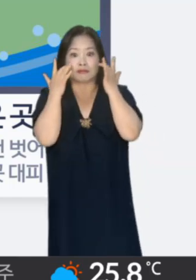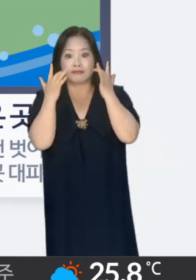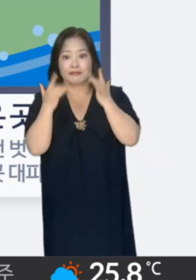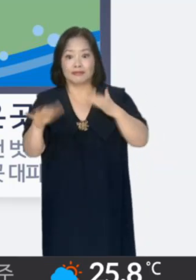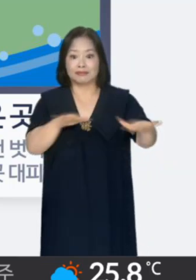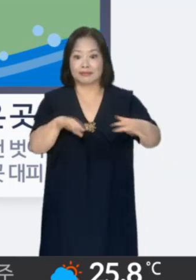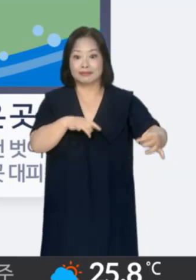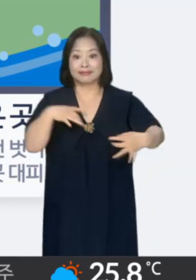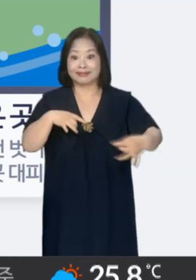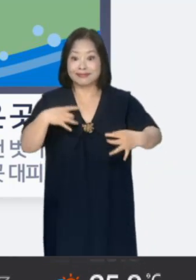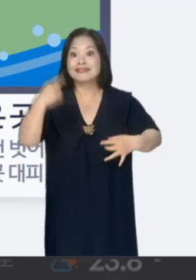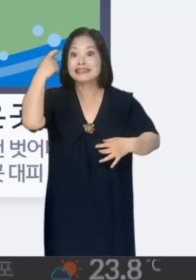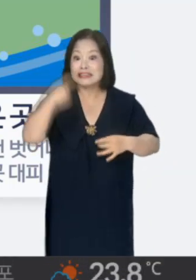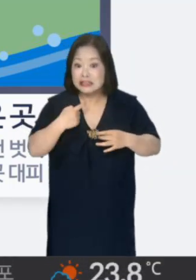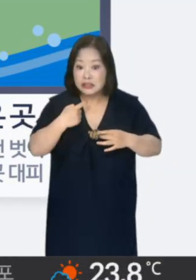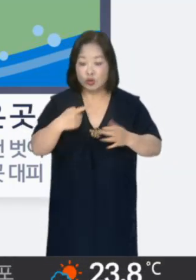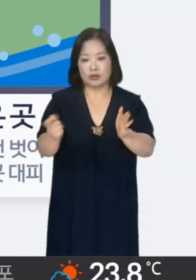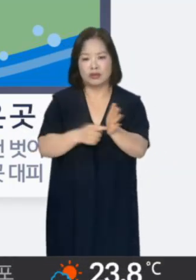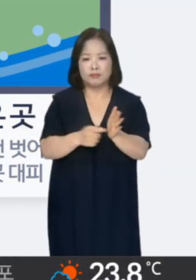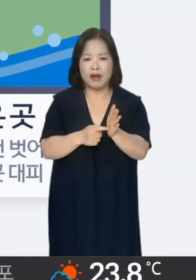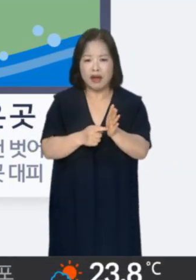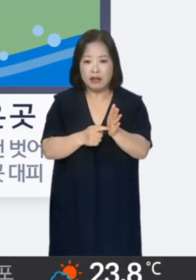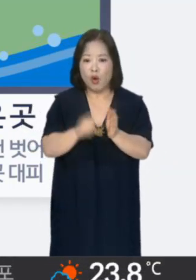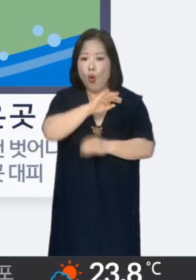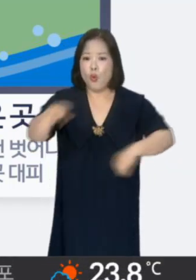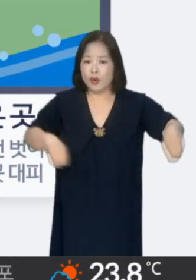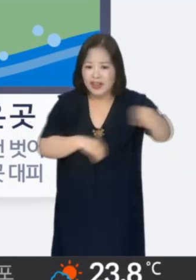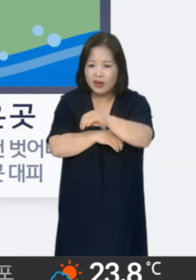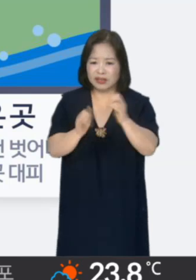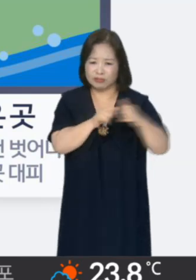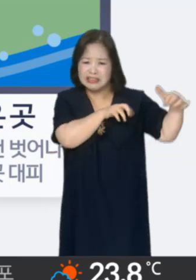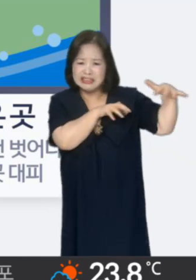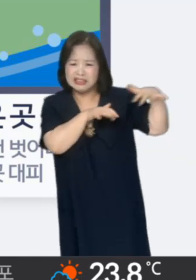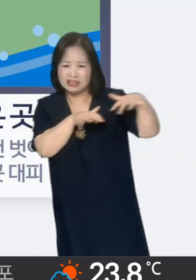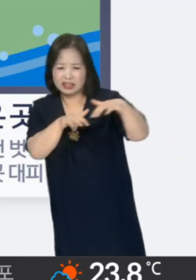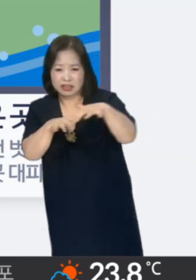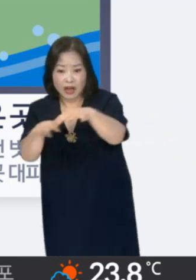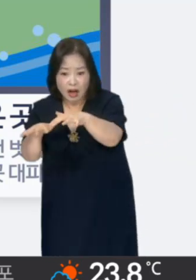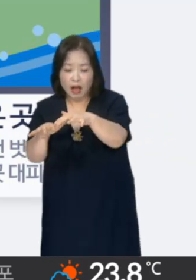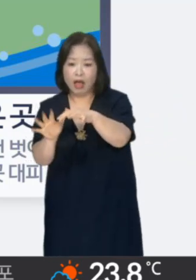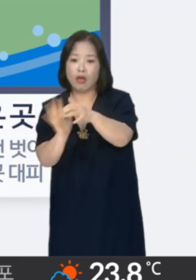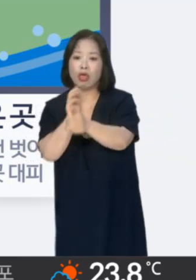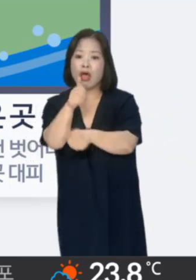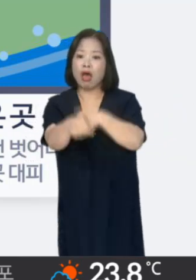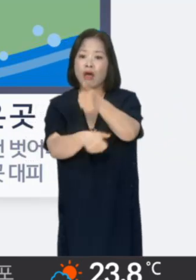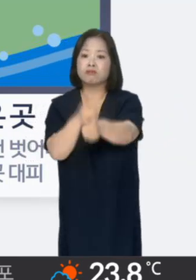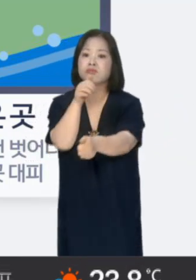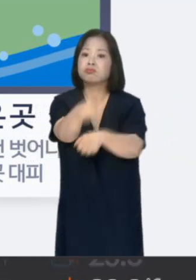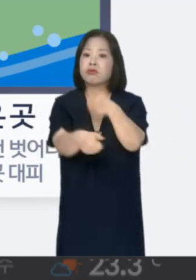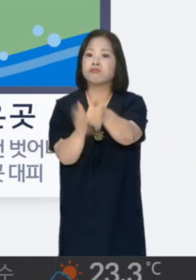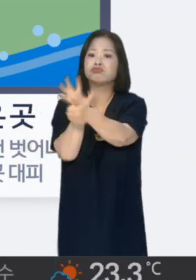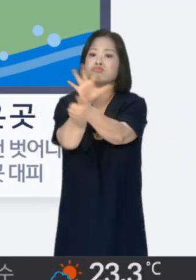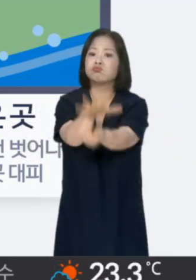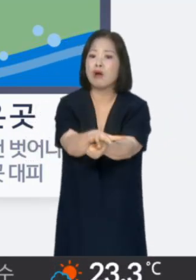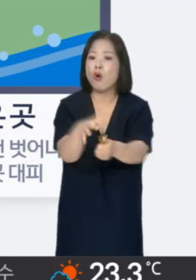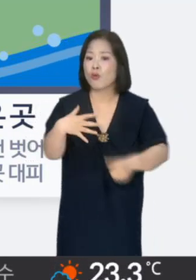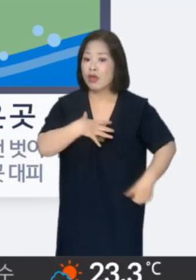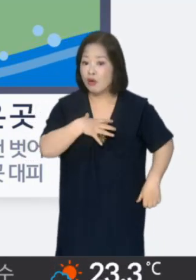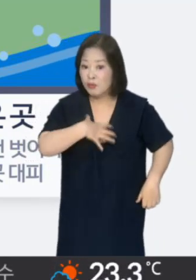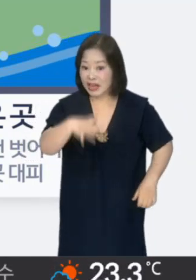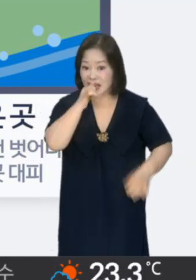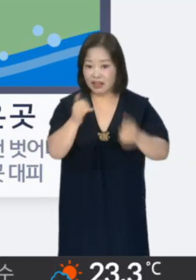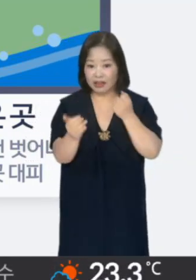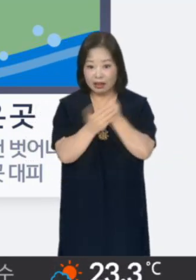지진동을 느끼고 너무 또 급하게 오히려 많은 사람들이 한꺼번에 몰린다든가 이러는 과정에서 또 다른